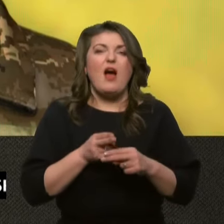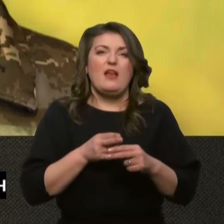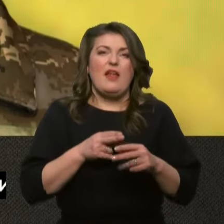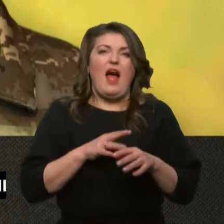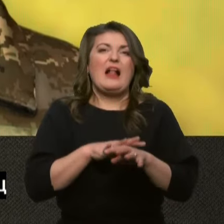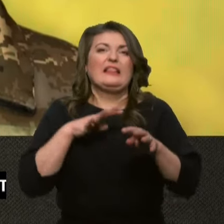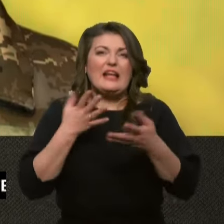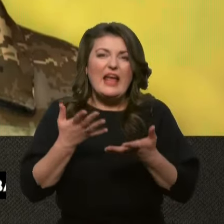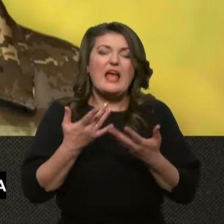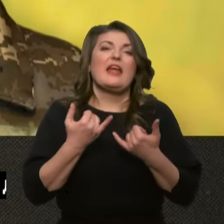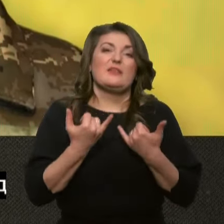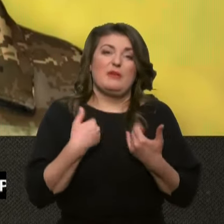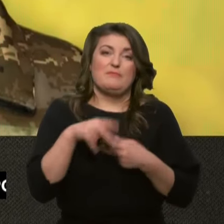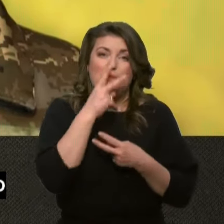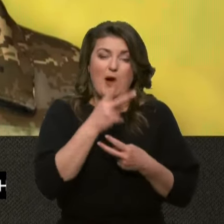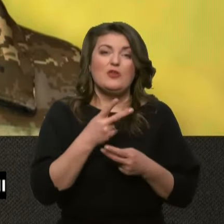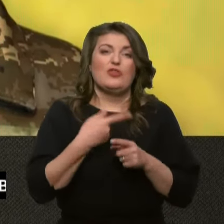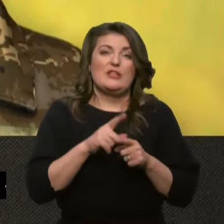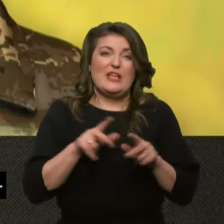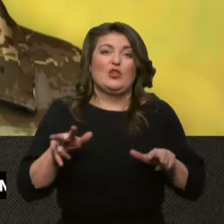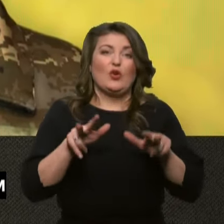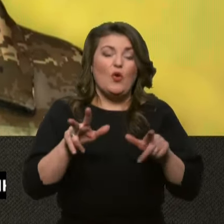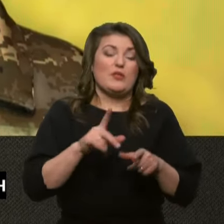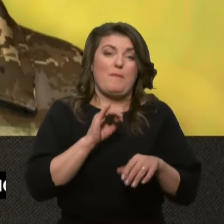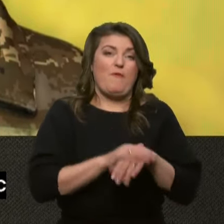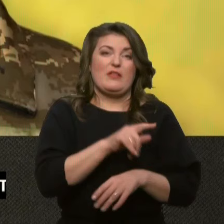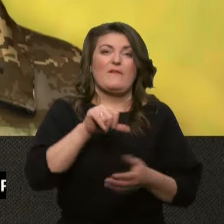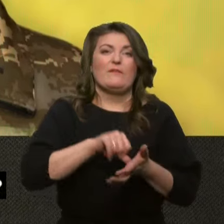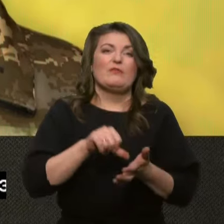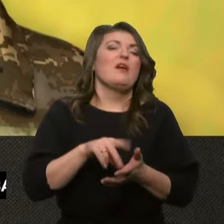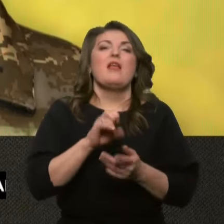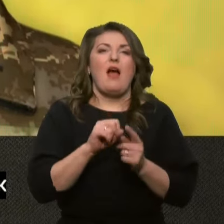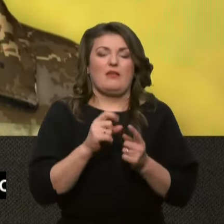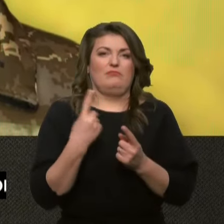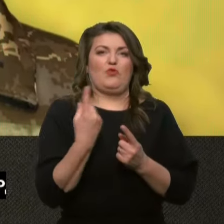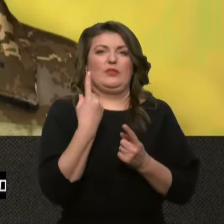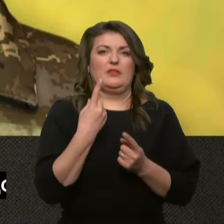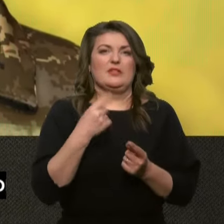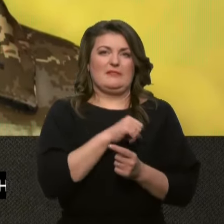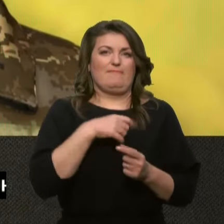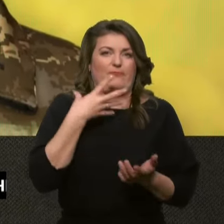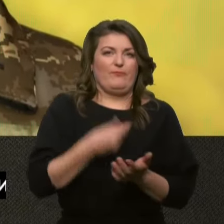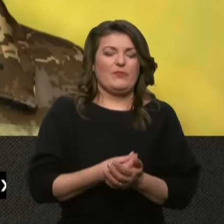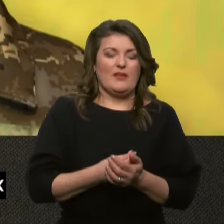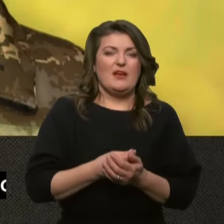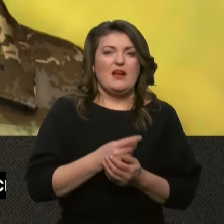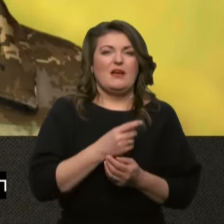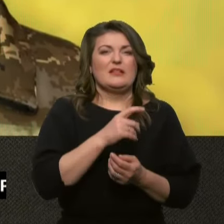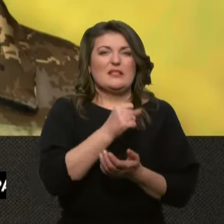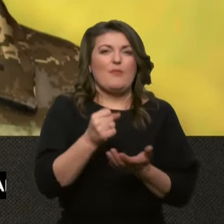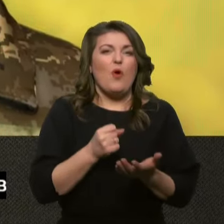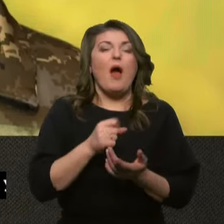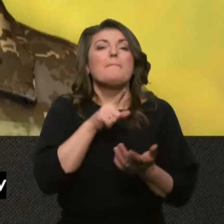артилерії, то тепер ми бачимо, що FPV-дрони, вони, по суті, виступають як автономна одиниця зброї. Питання, наскільки часу